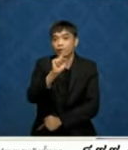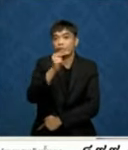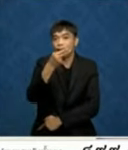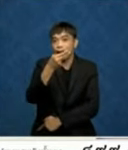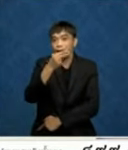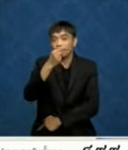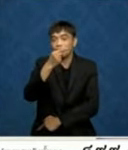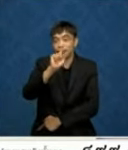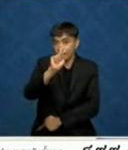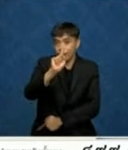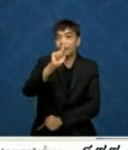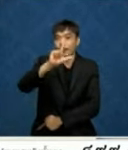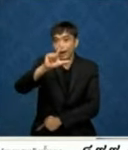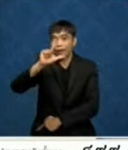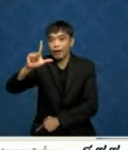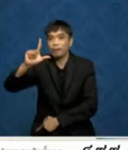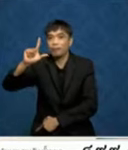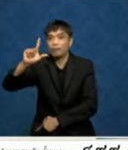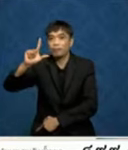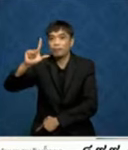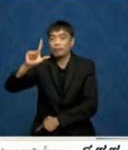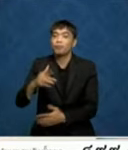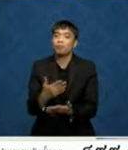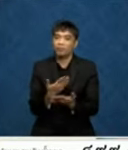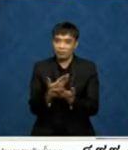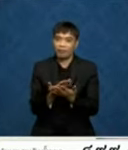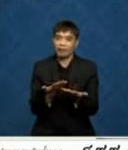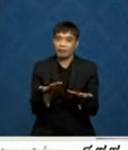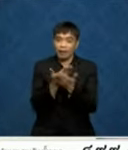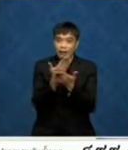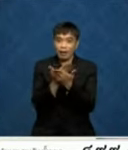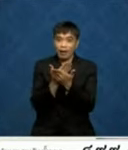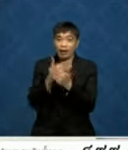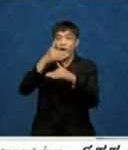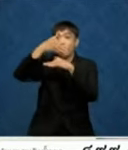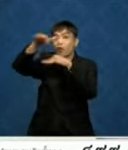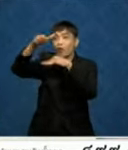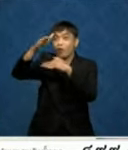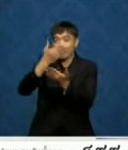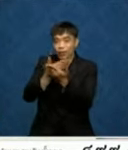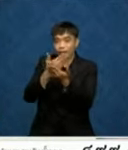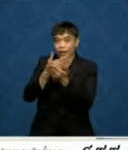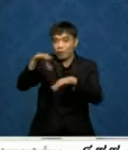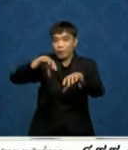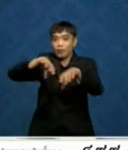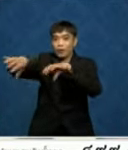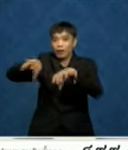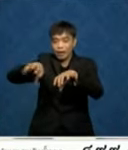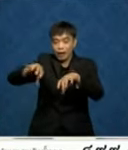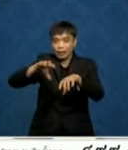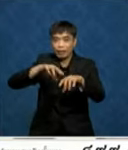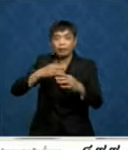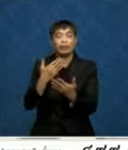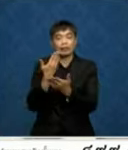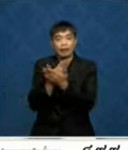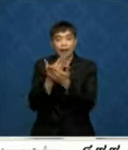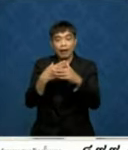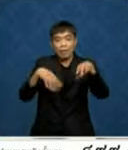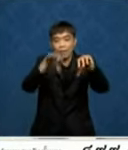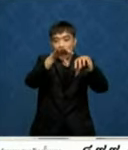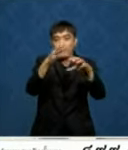ทเช่นเดียวกันมีภาระนอกงบประมาณซึ่งยังไม่มีการบริหารจัดการในขณะนี้อีก3ก้อนใ